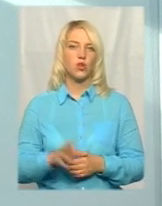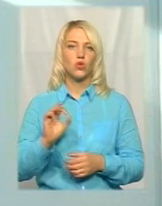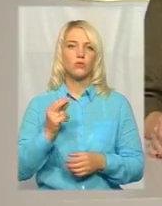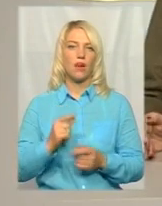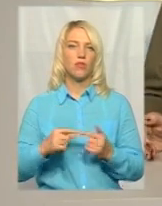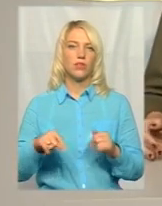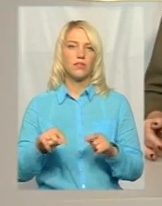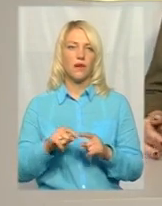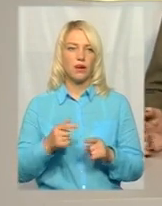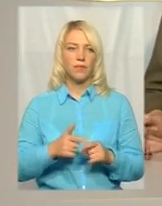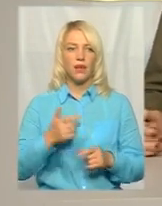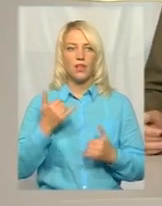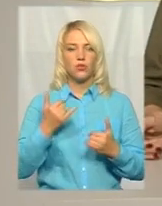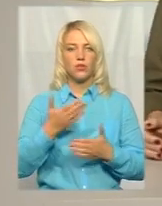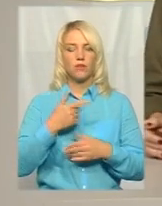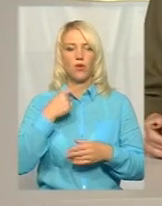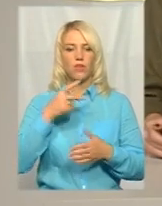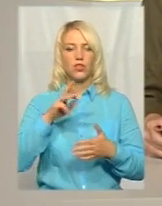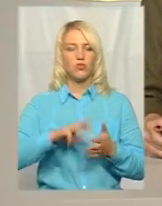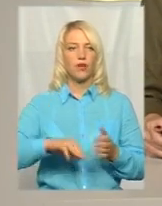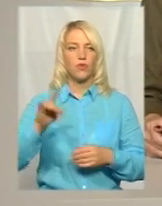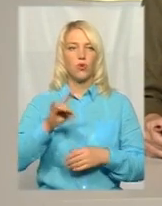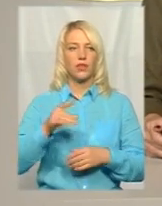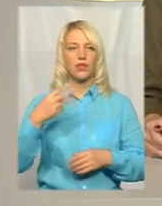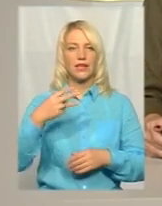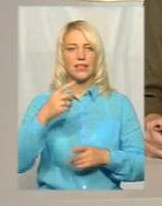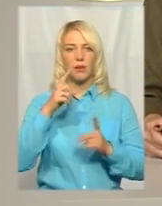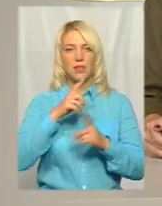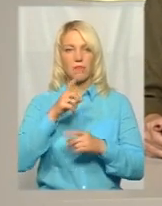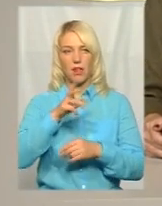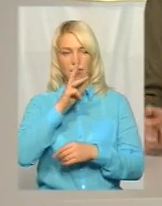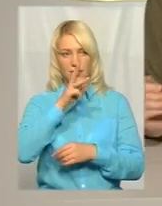ми говорили щойно про штраф у розмірі 30 мінімальних зарплат.